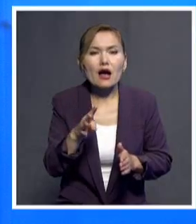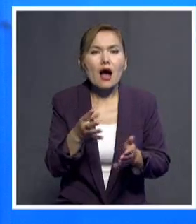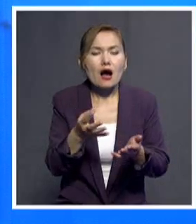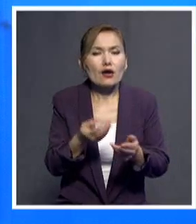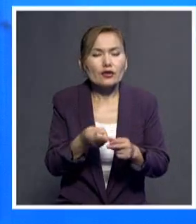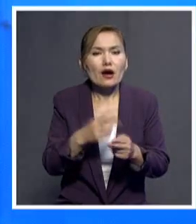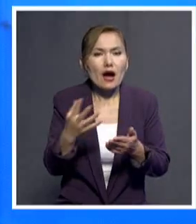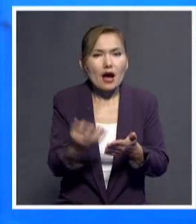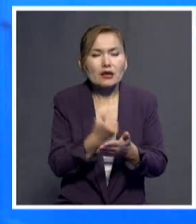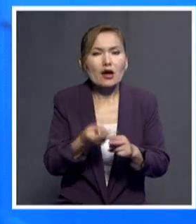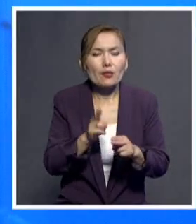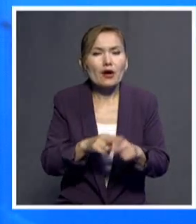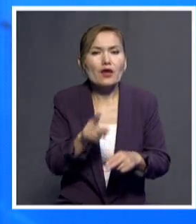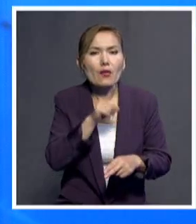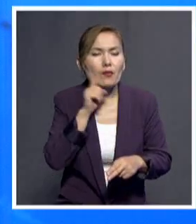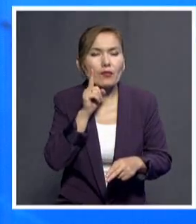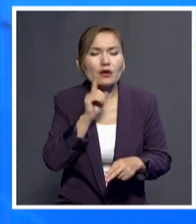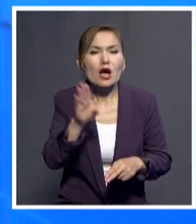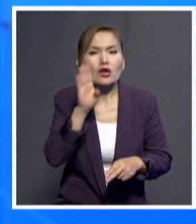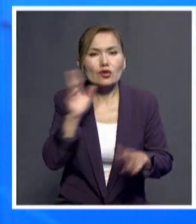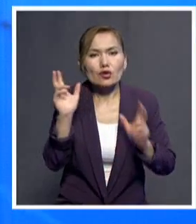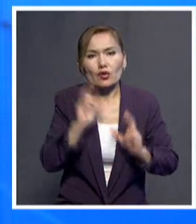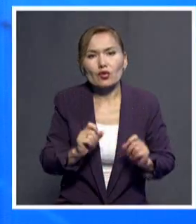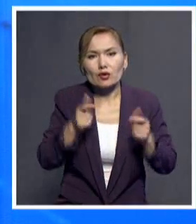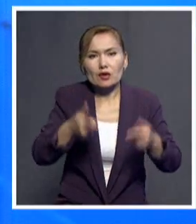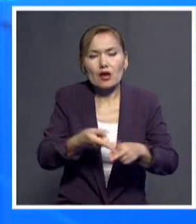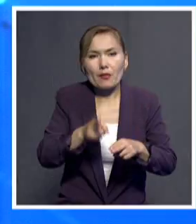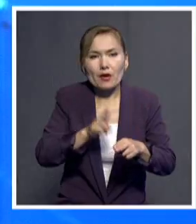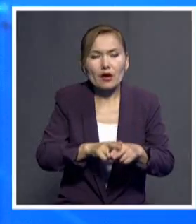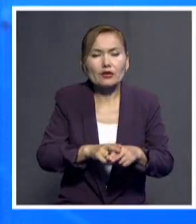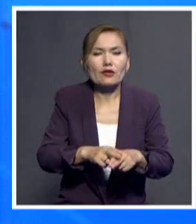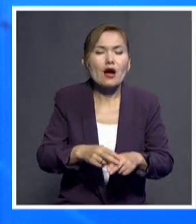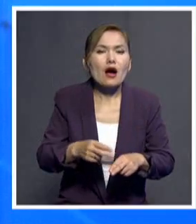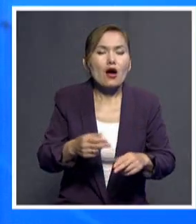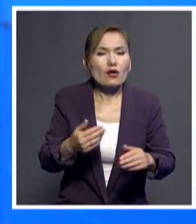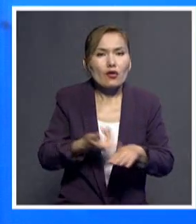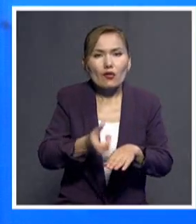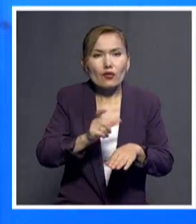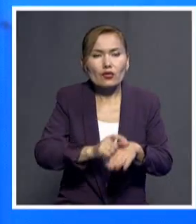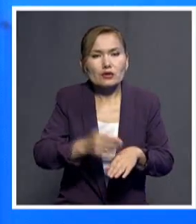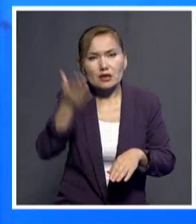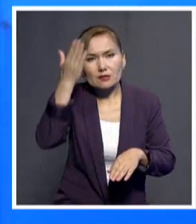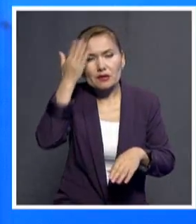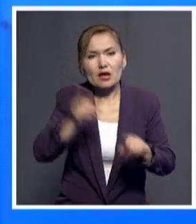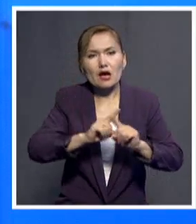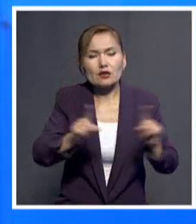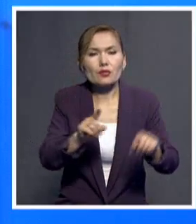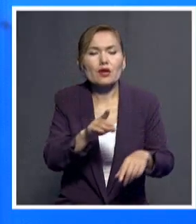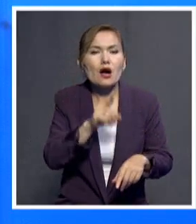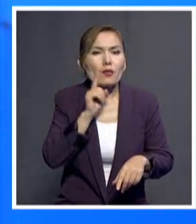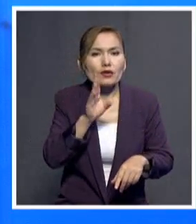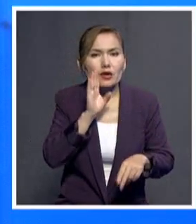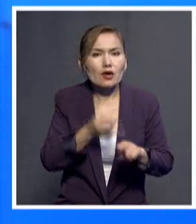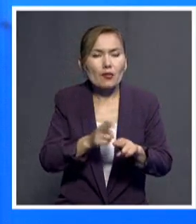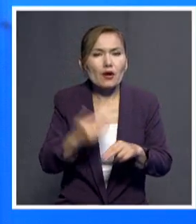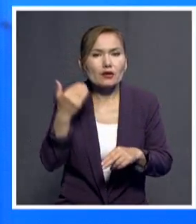Сүлеймен Демирел атындағы университеттің тәлімгері атанды. Ол оқуға түстім деп тоқмейілсіме ізден үстінде. Өйткені оны алда үлкен өмір